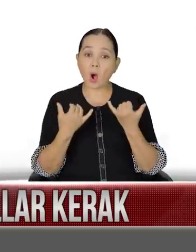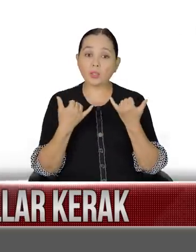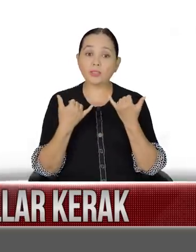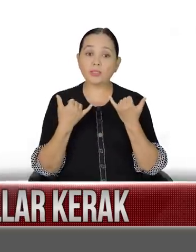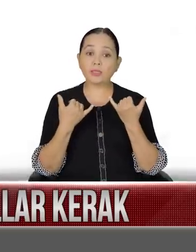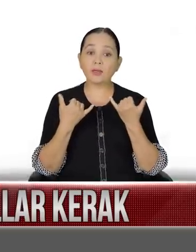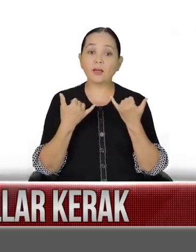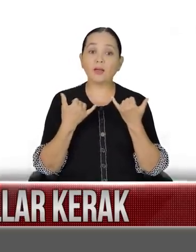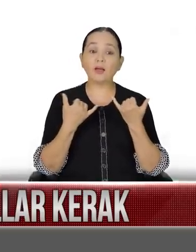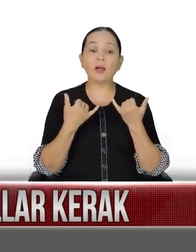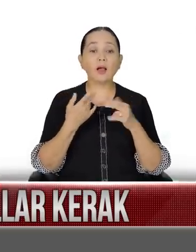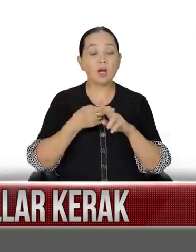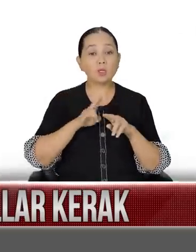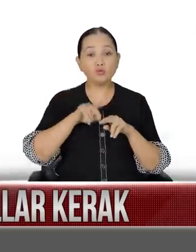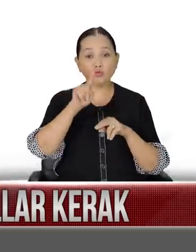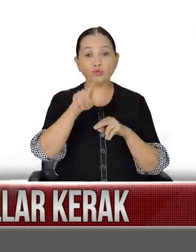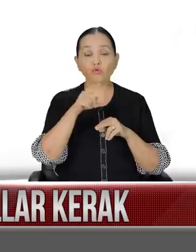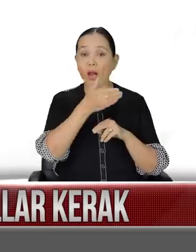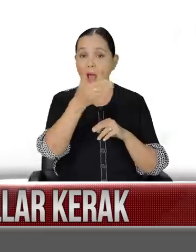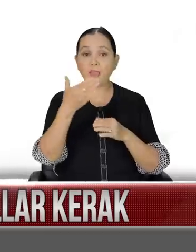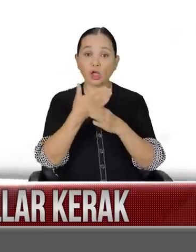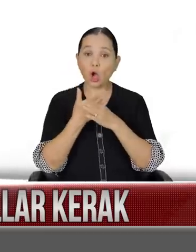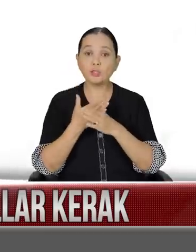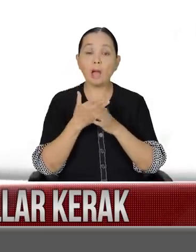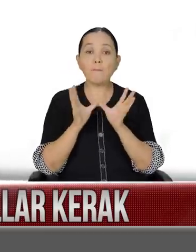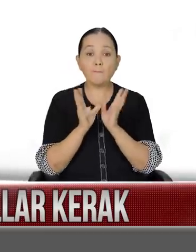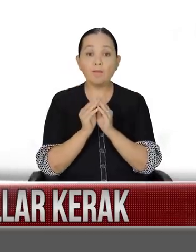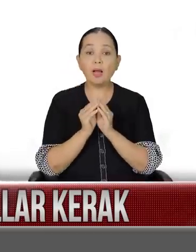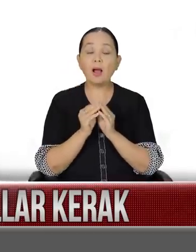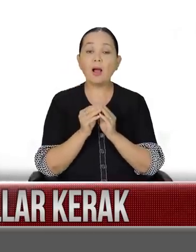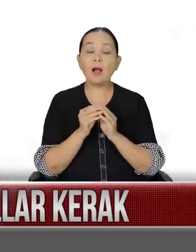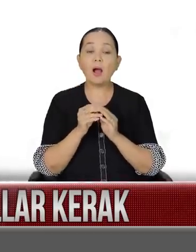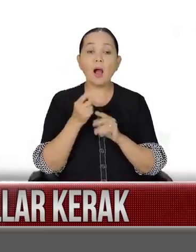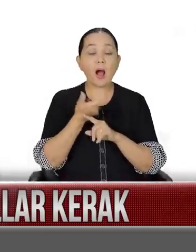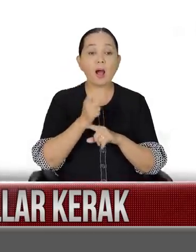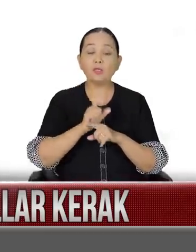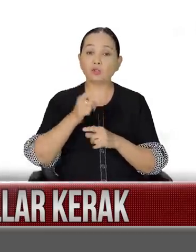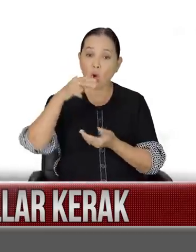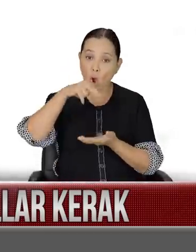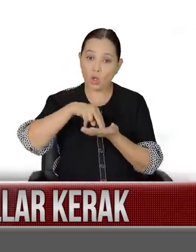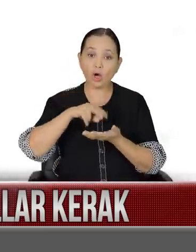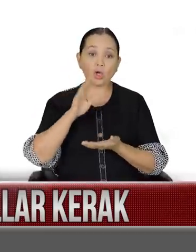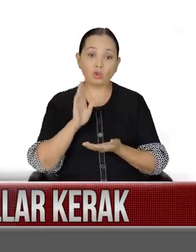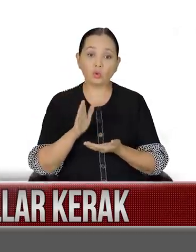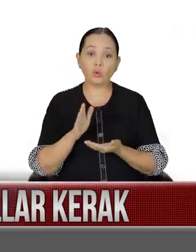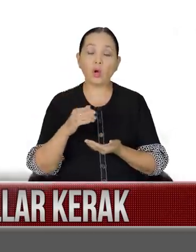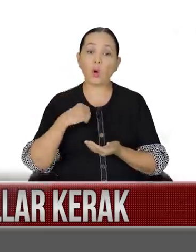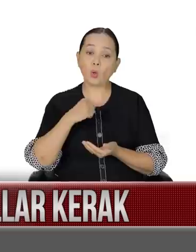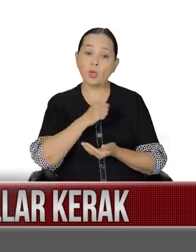Mana hozir shularning yordami bilan ancha oyoqqa